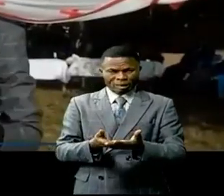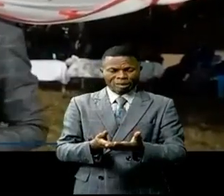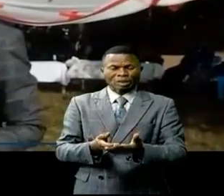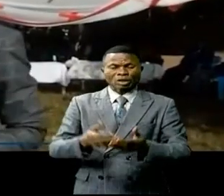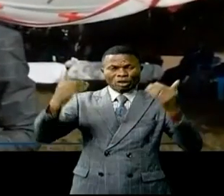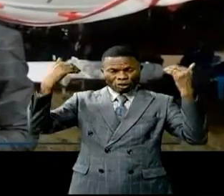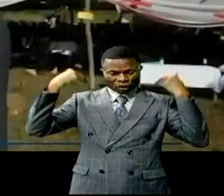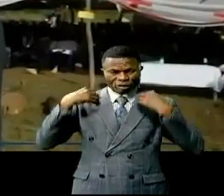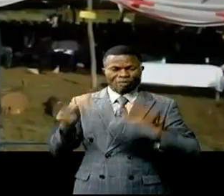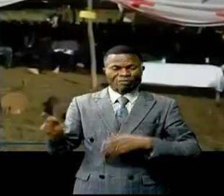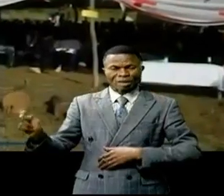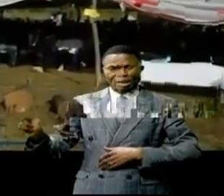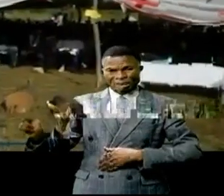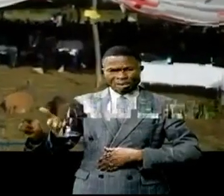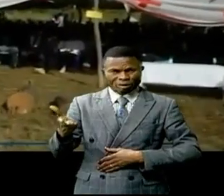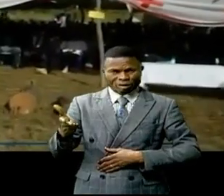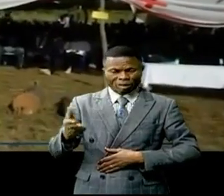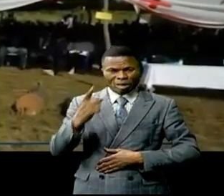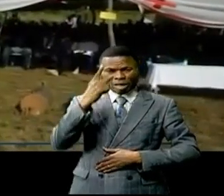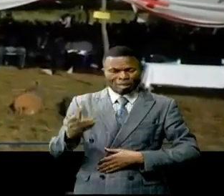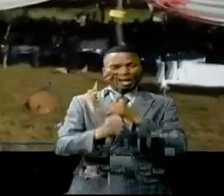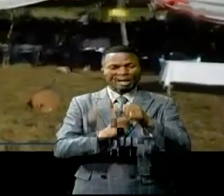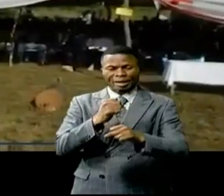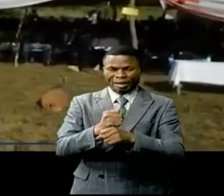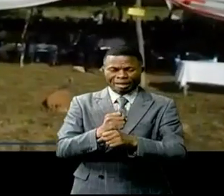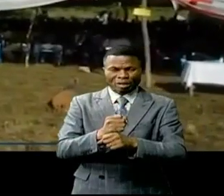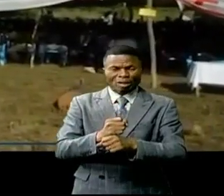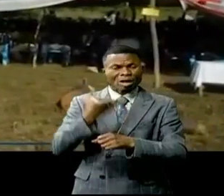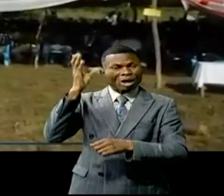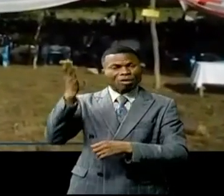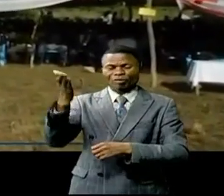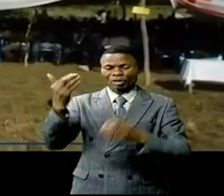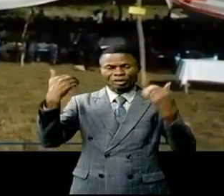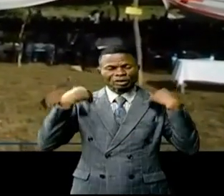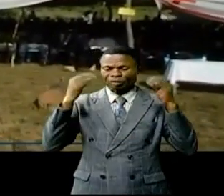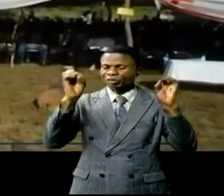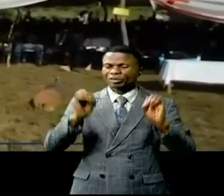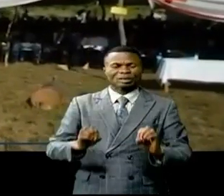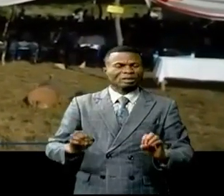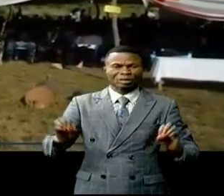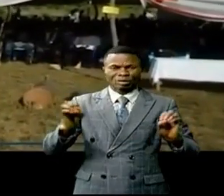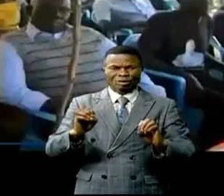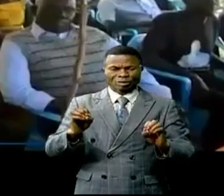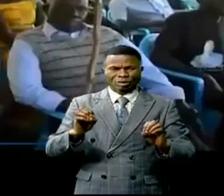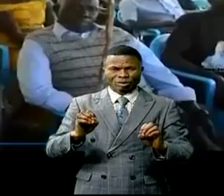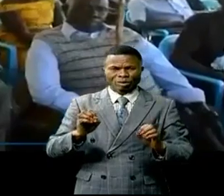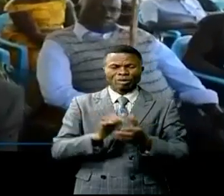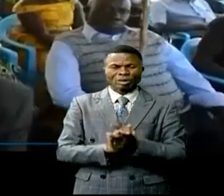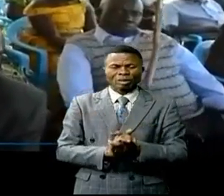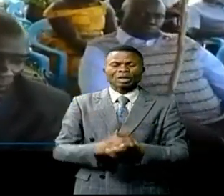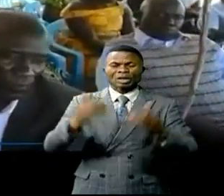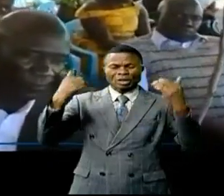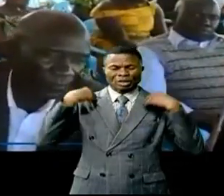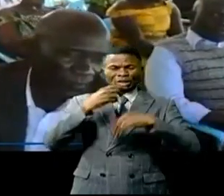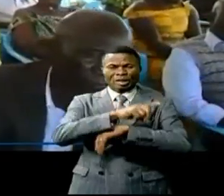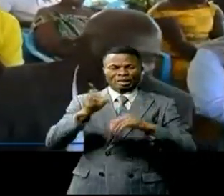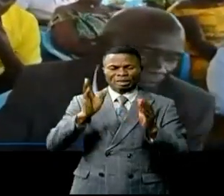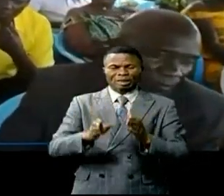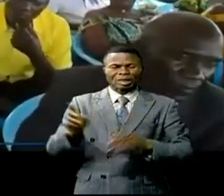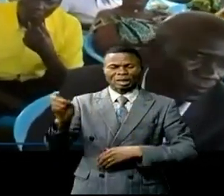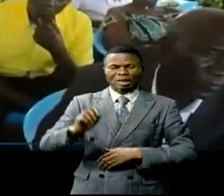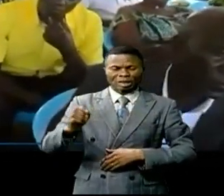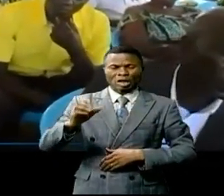du territoire d'Ahou, ça fait déjà plus d'une année que ces groupements n'avaient plus de chef. D'où l'administrateur du territoire d'Ahou, le commissaire